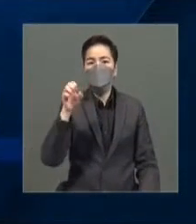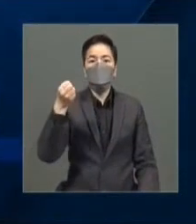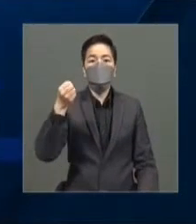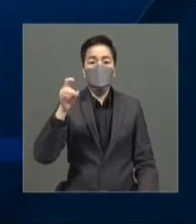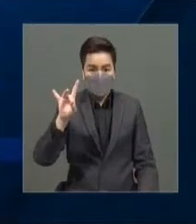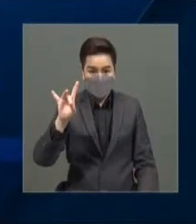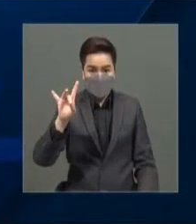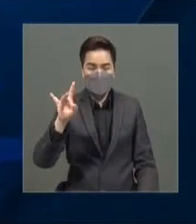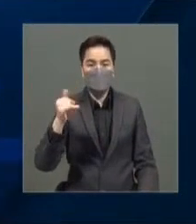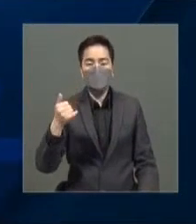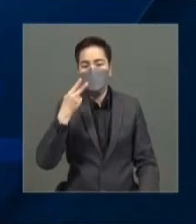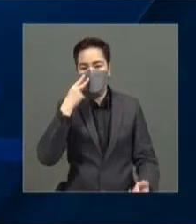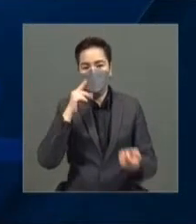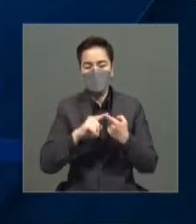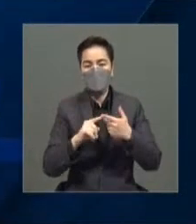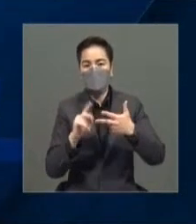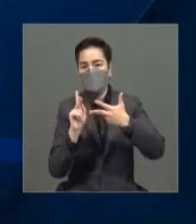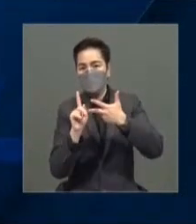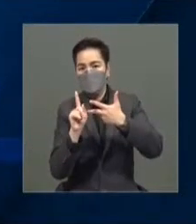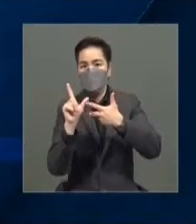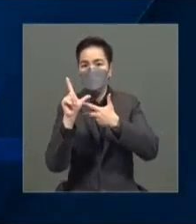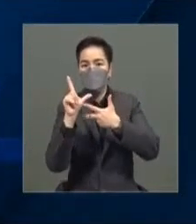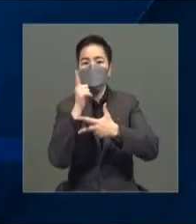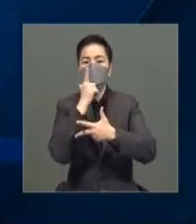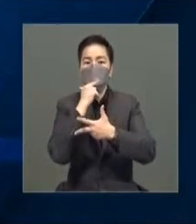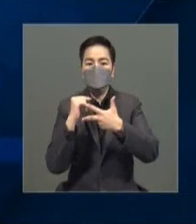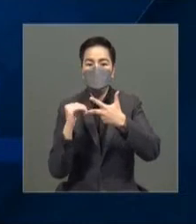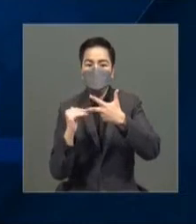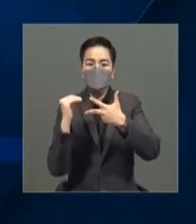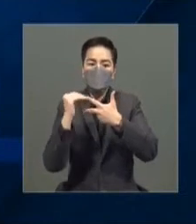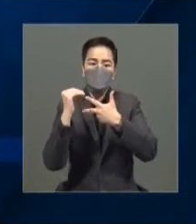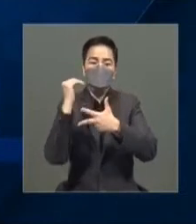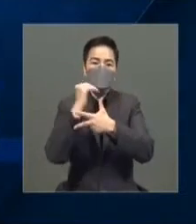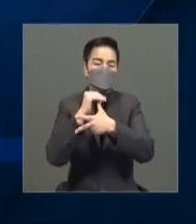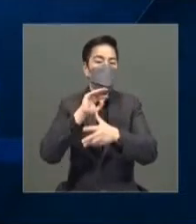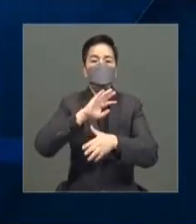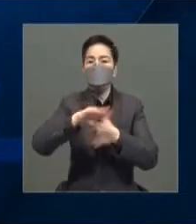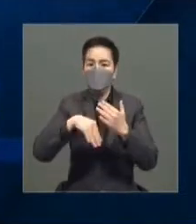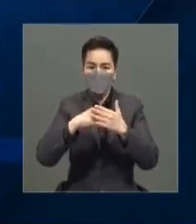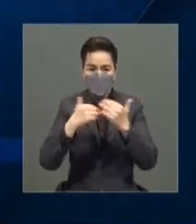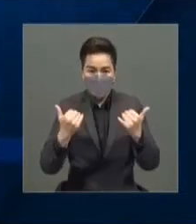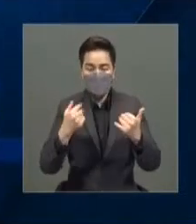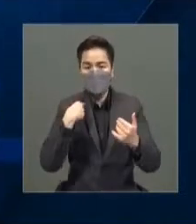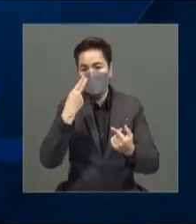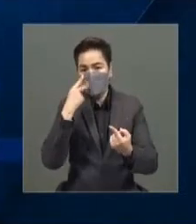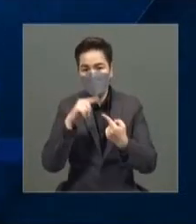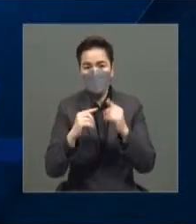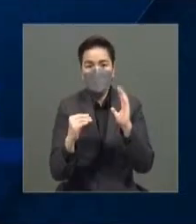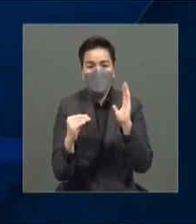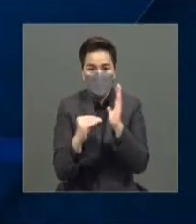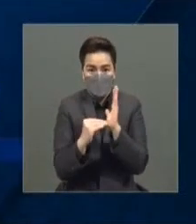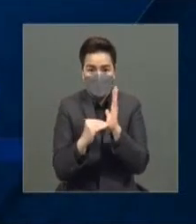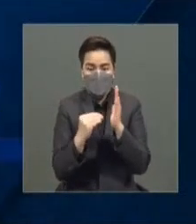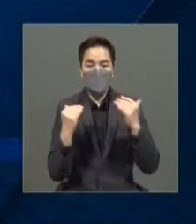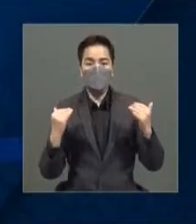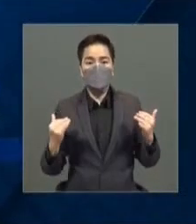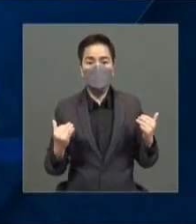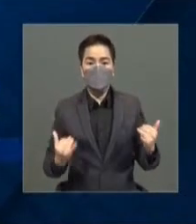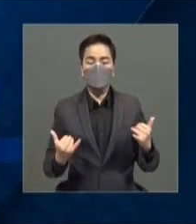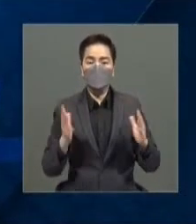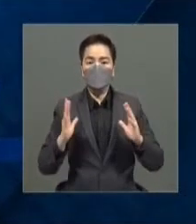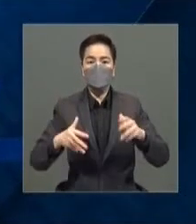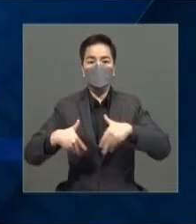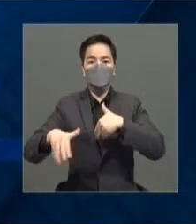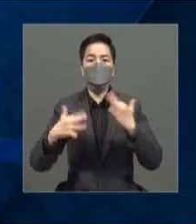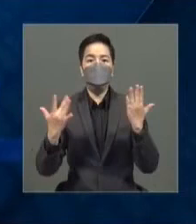รวมทั้งระดับเขียวเหลืองแดงนะคะส่วนของการรายงานตัวเลขกทม.ที่มีพี่น้